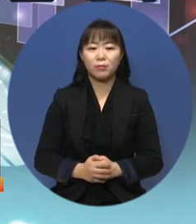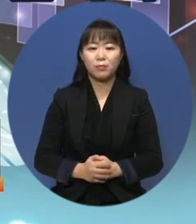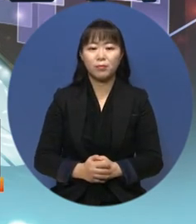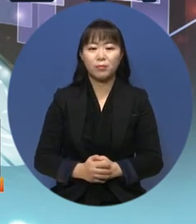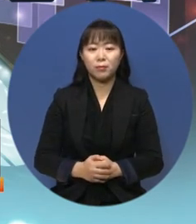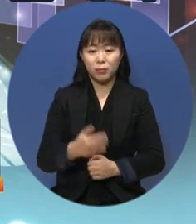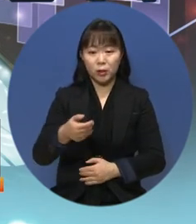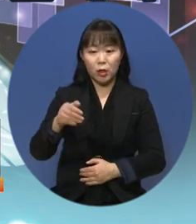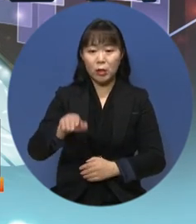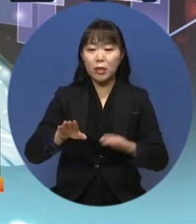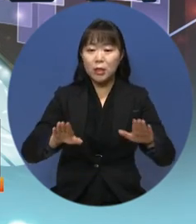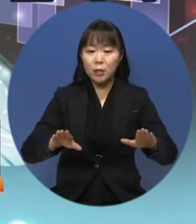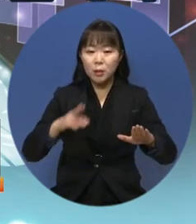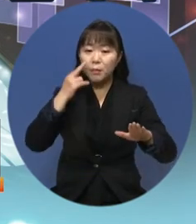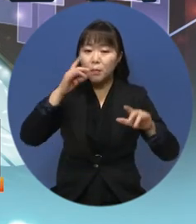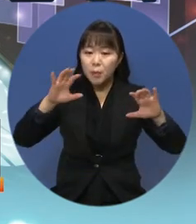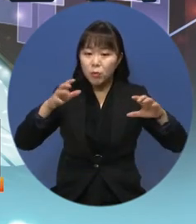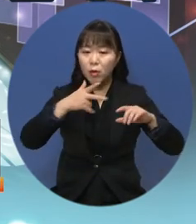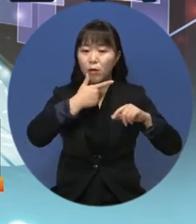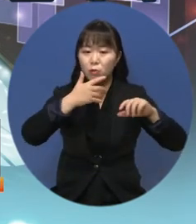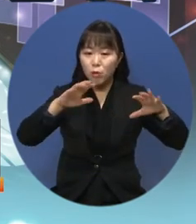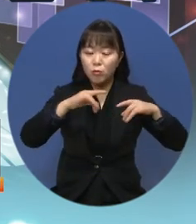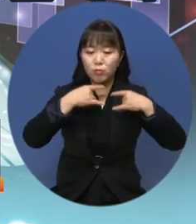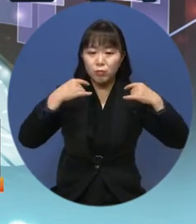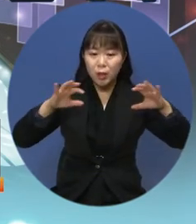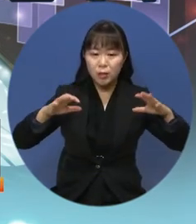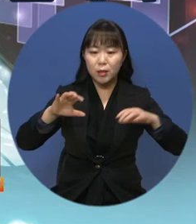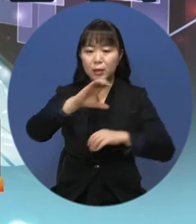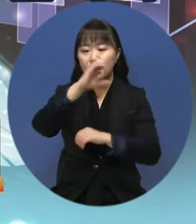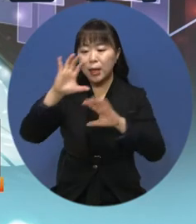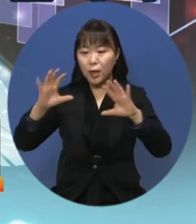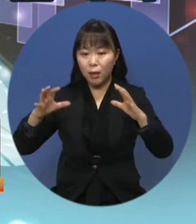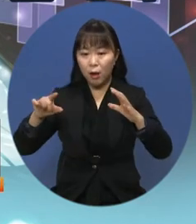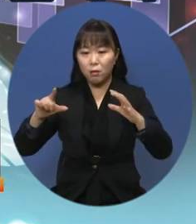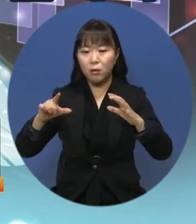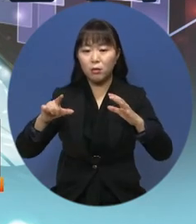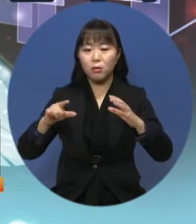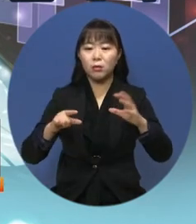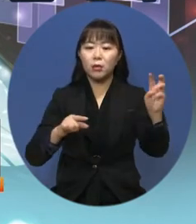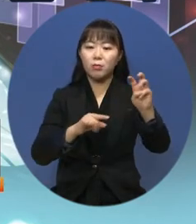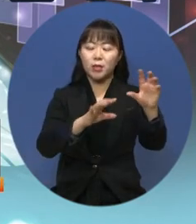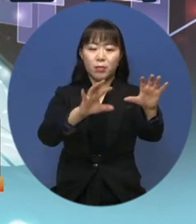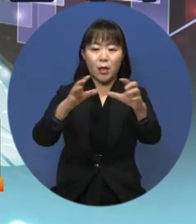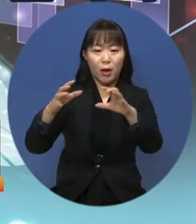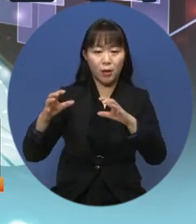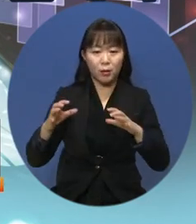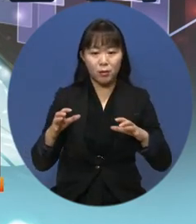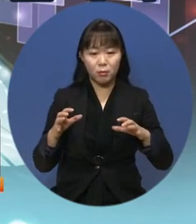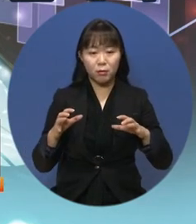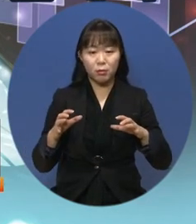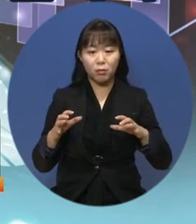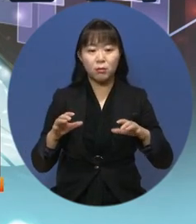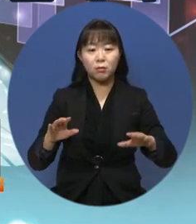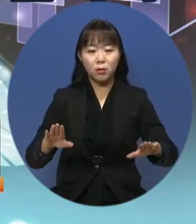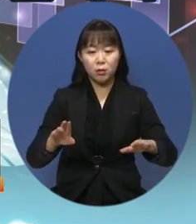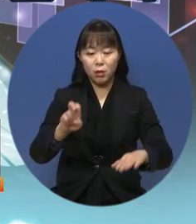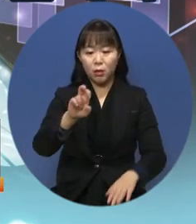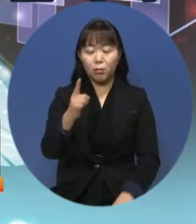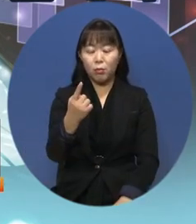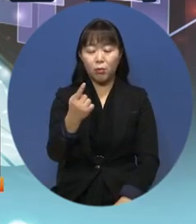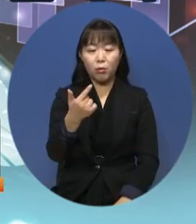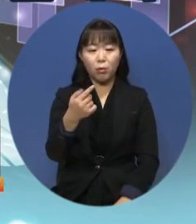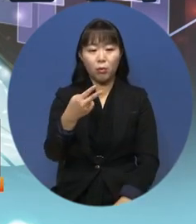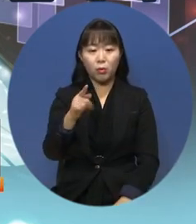자 그런데 현재 미국이나 연구 프랑스 캐나다 등 32억 의 국가들은 이미 모던